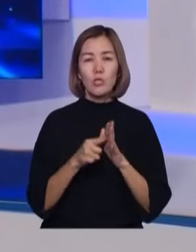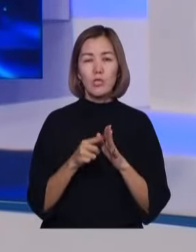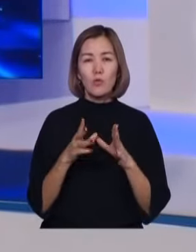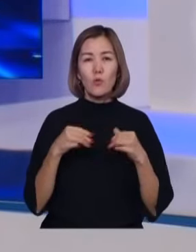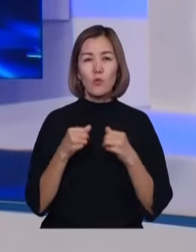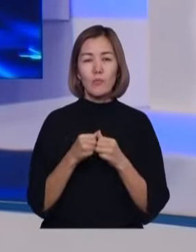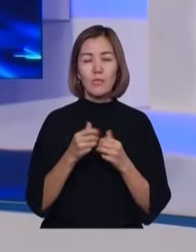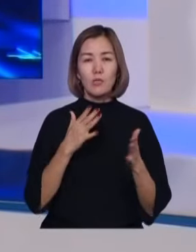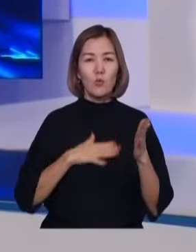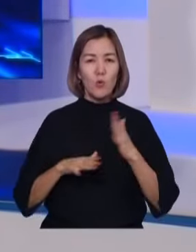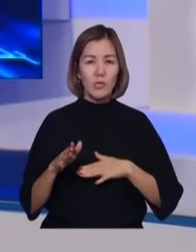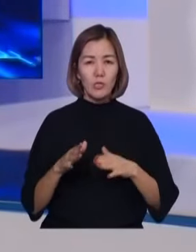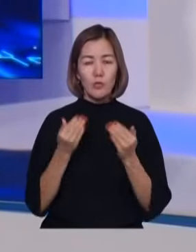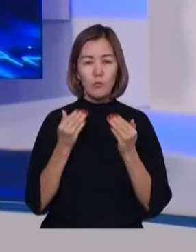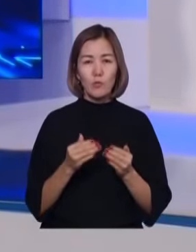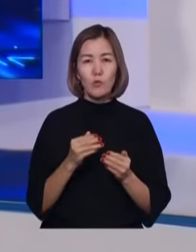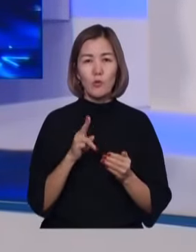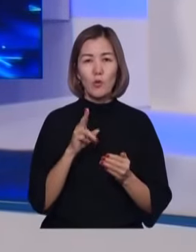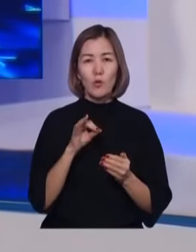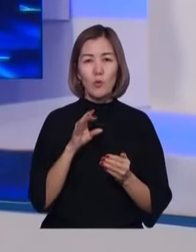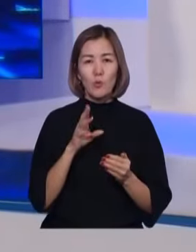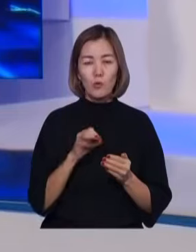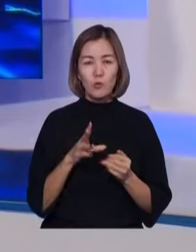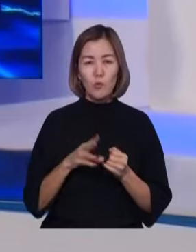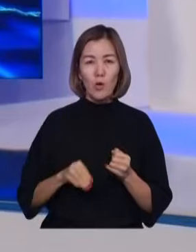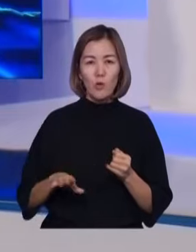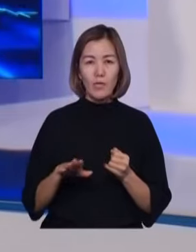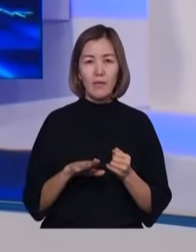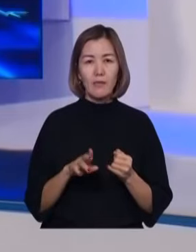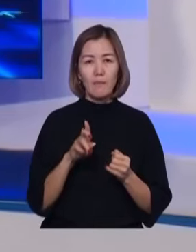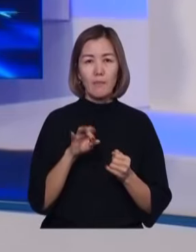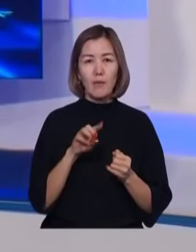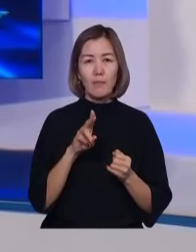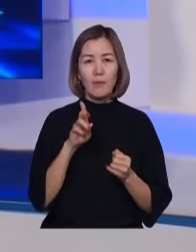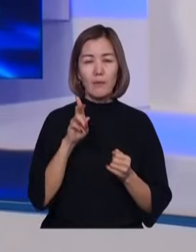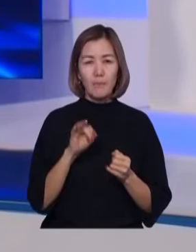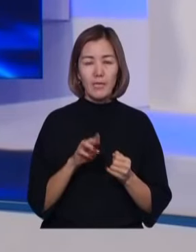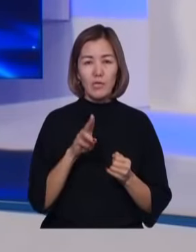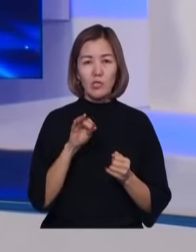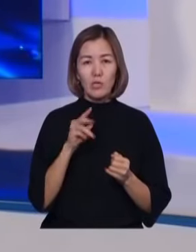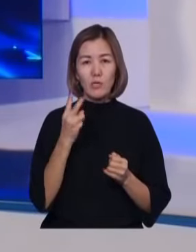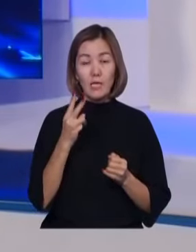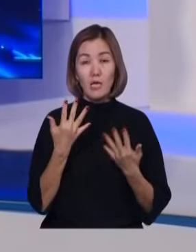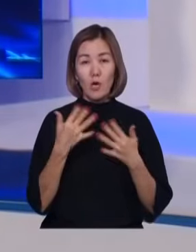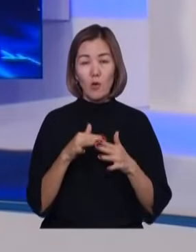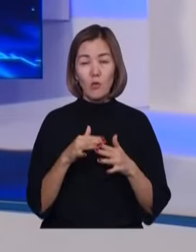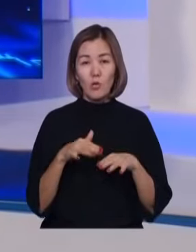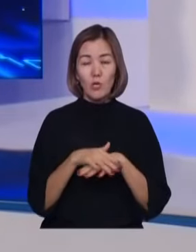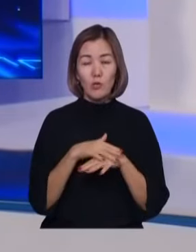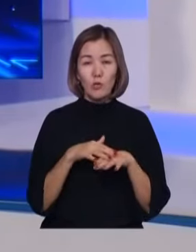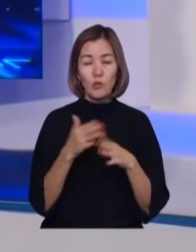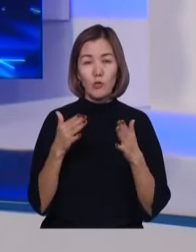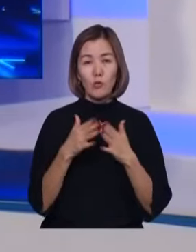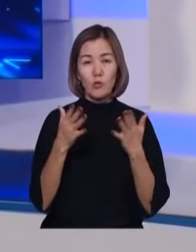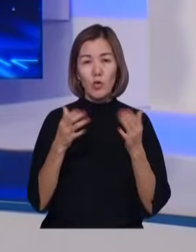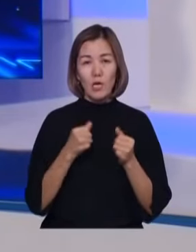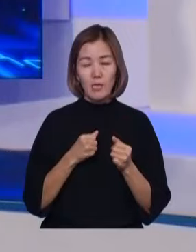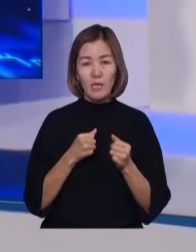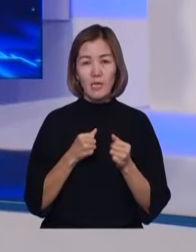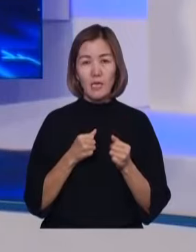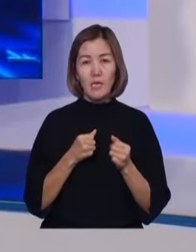17 отбасының қуанышы. Бүгін Көксу ауданына қарасты Балпықбей мен Жарлыөзек елді мекенінің тұрғындары баспаналы болды. Жеке тұрғын